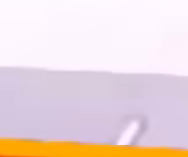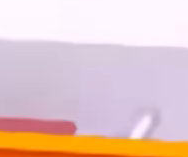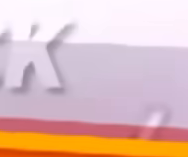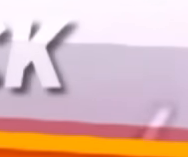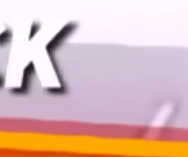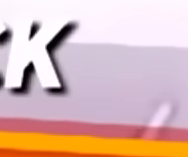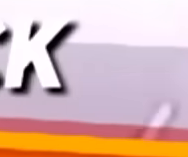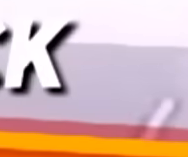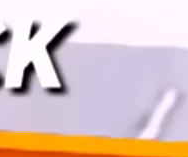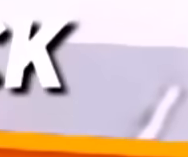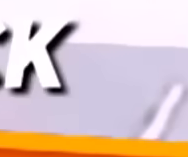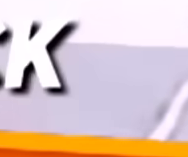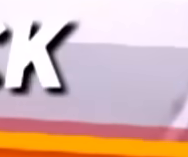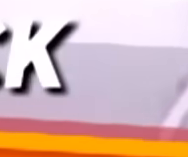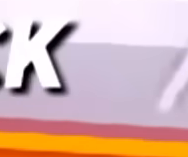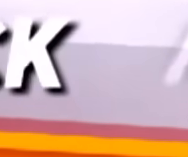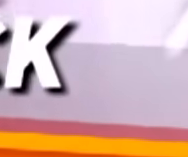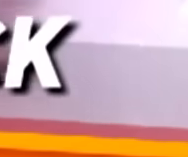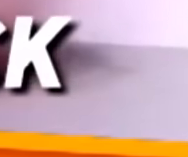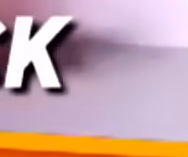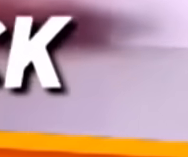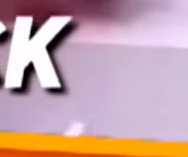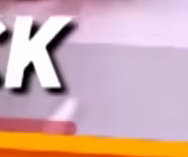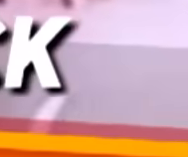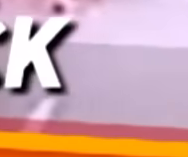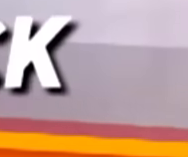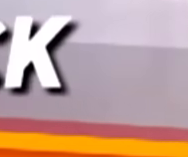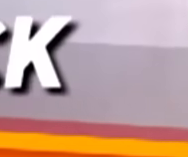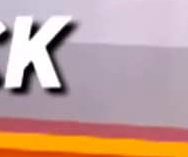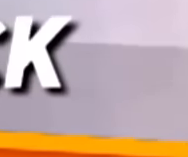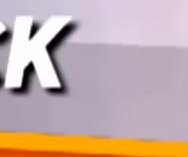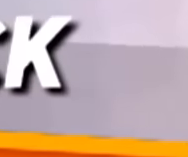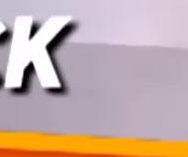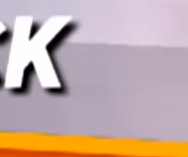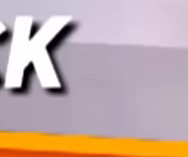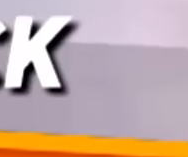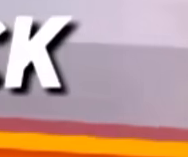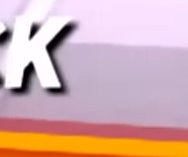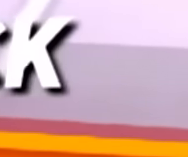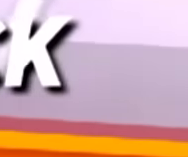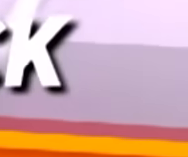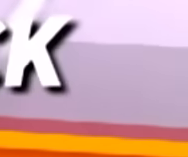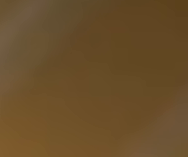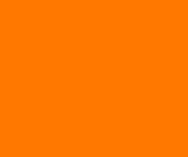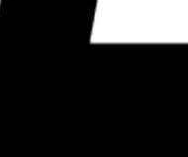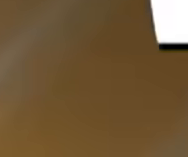Susunod, truck ng basura sa Brazil tumagilid. Dalawang sakay tumilapon.